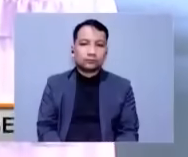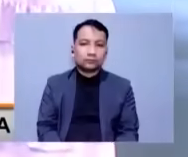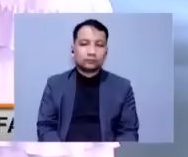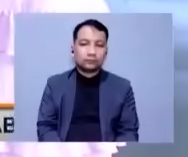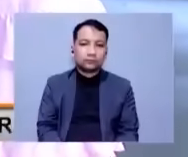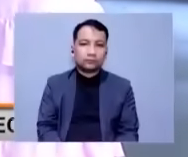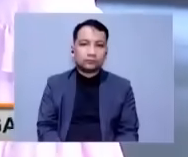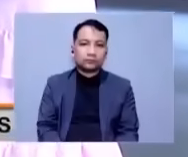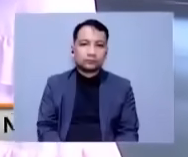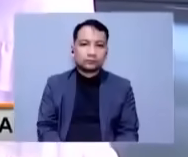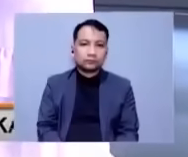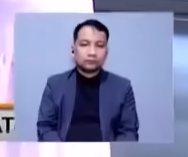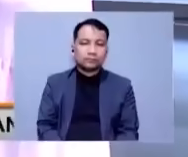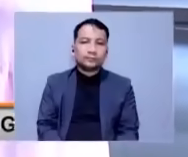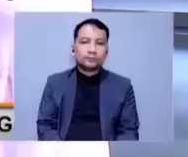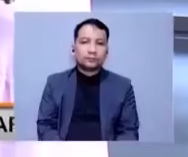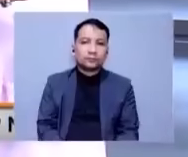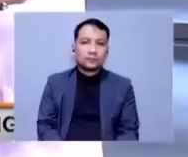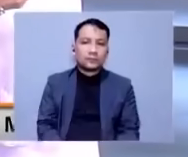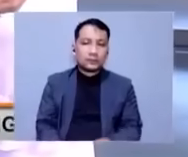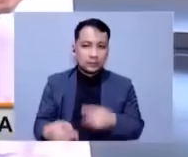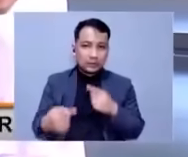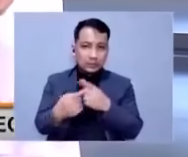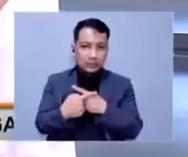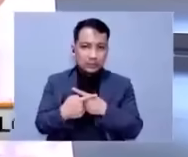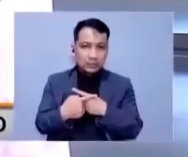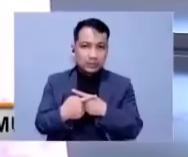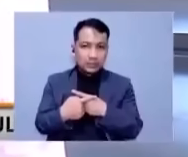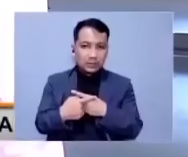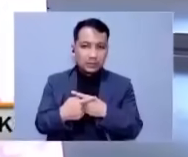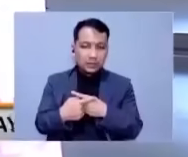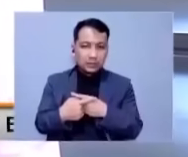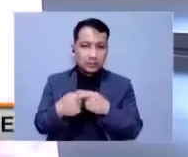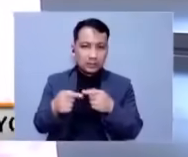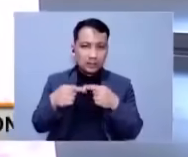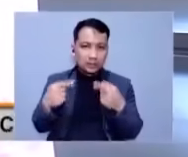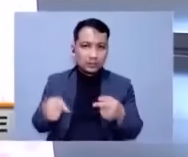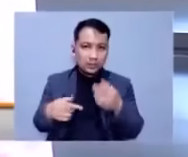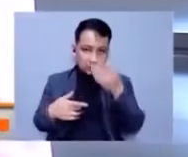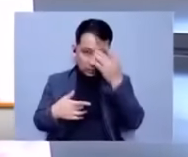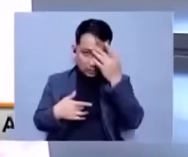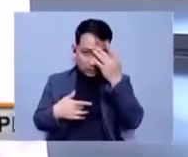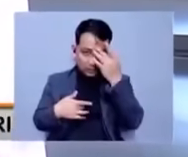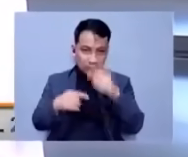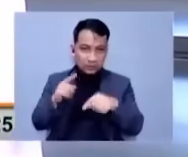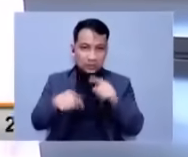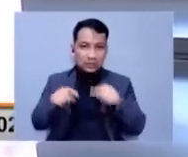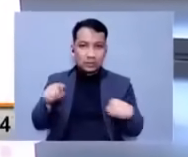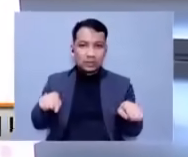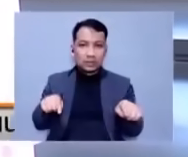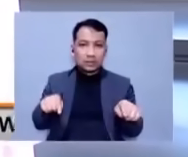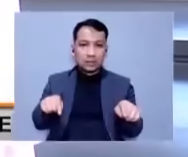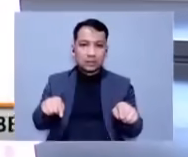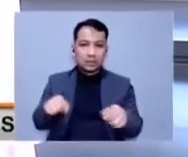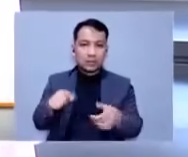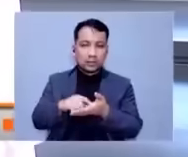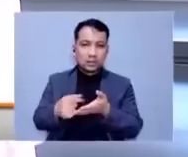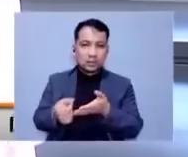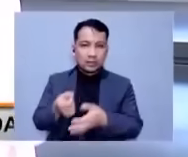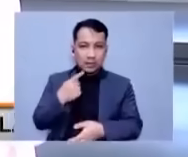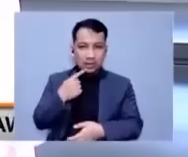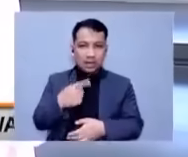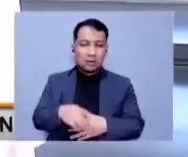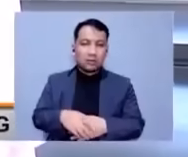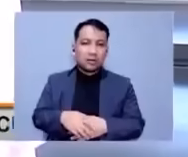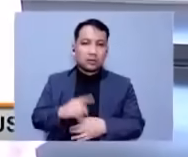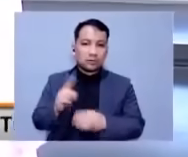Mga kapatid, pangontra o di kaya'y panlaban sa mga sakit ang iba't ibang uri ng gamot. sa mga